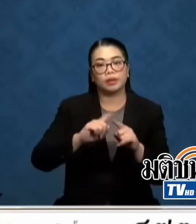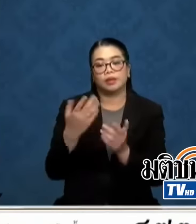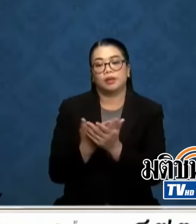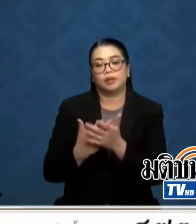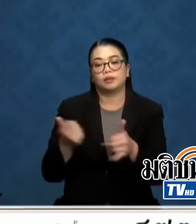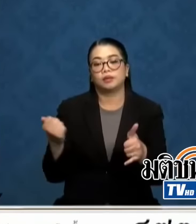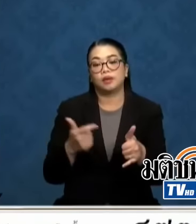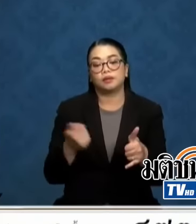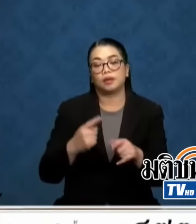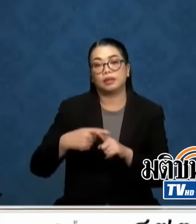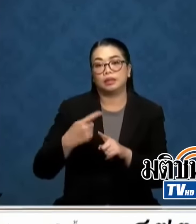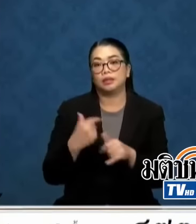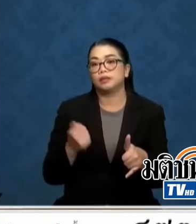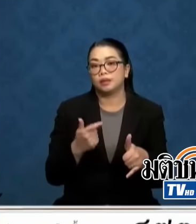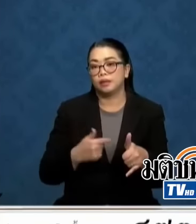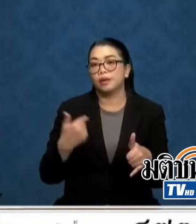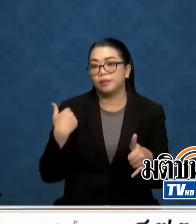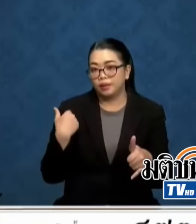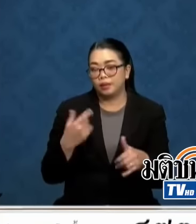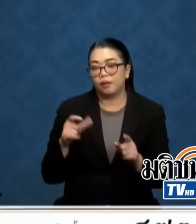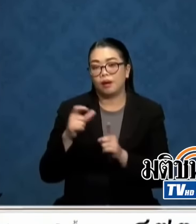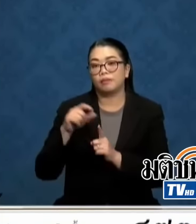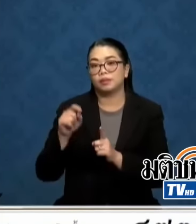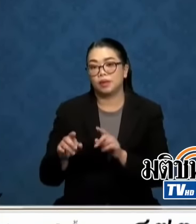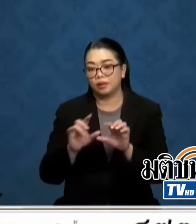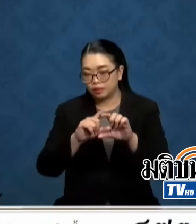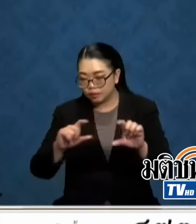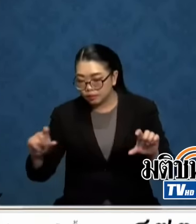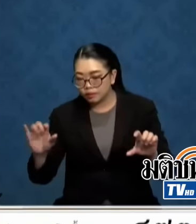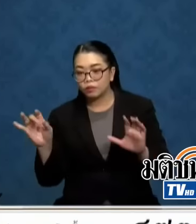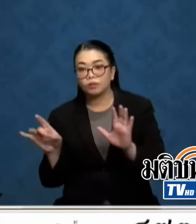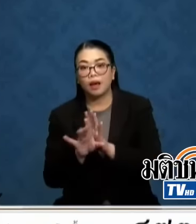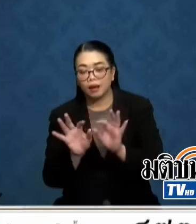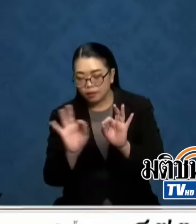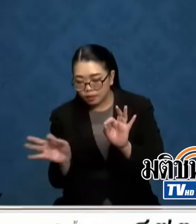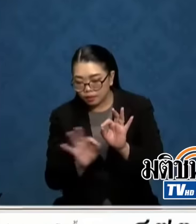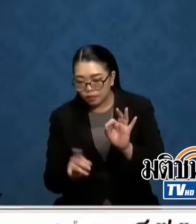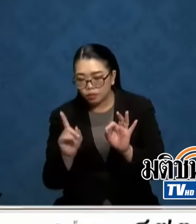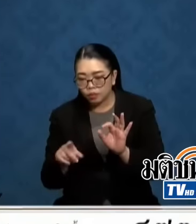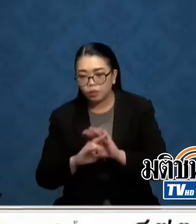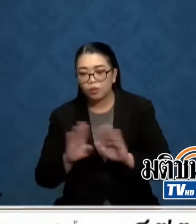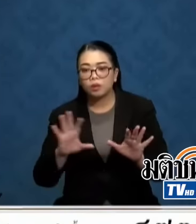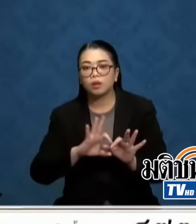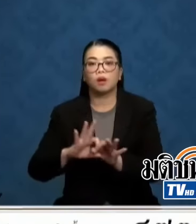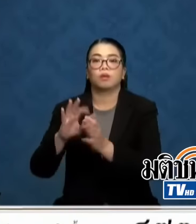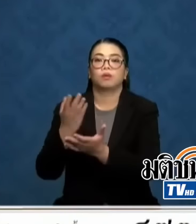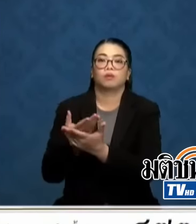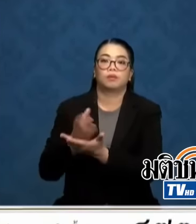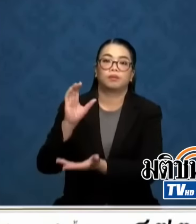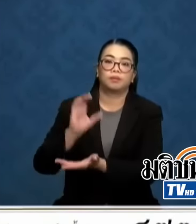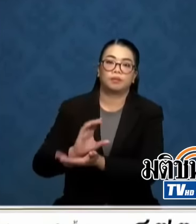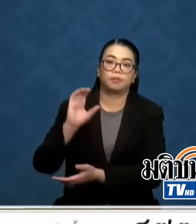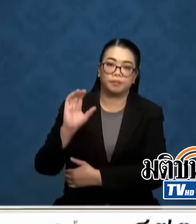แทนแล้วนี่นะครับตอนท้ายของคำสั่งนี้นี่ผมอ่านดูแล้วนี่ทำไมถึงต้องยกเลิกเพราะว่ามันเกี่ยวข้องกับงบ